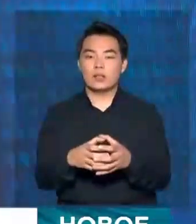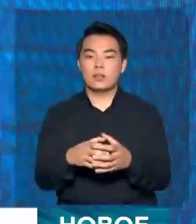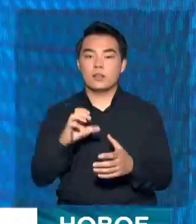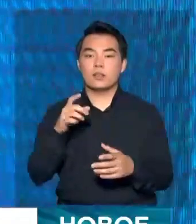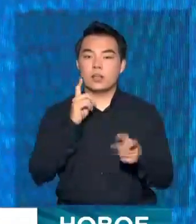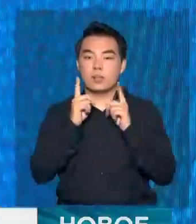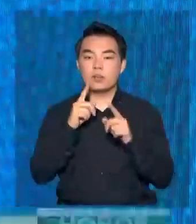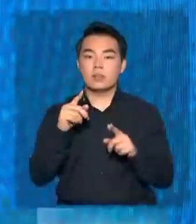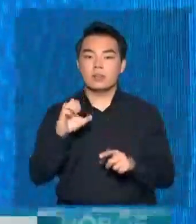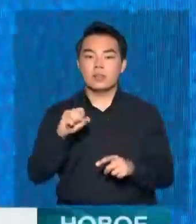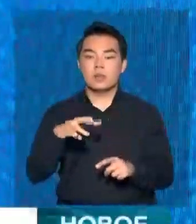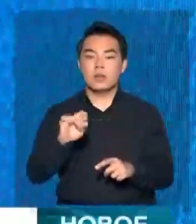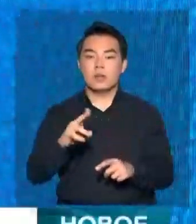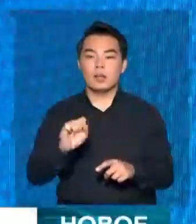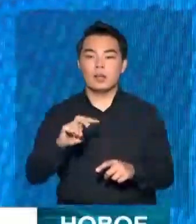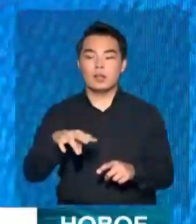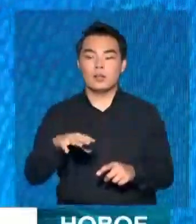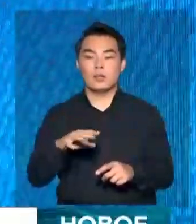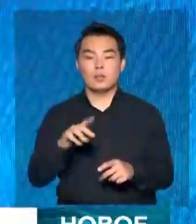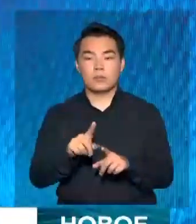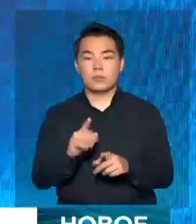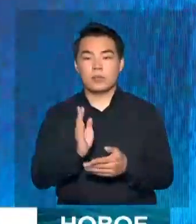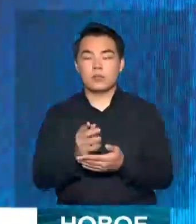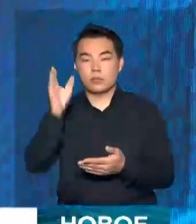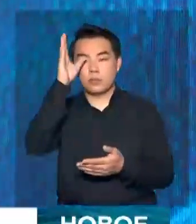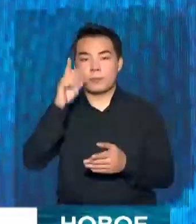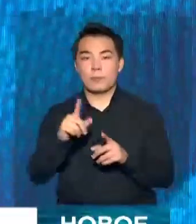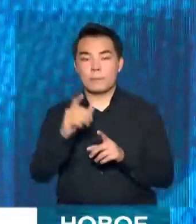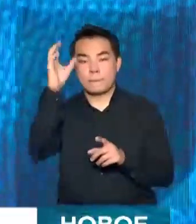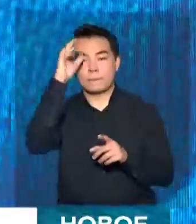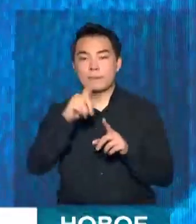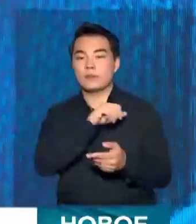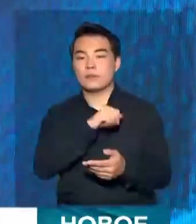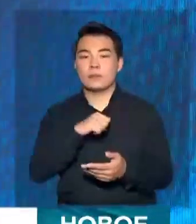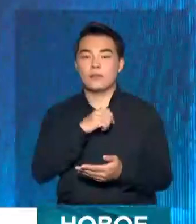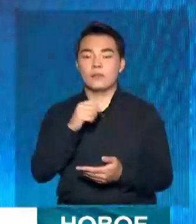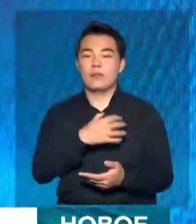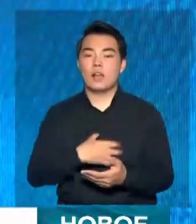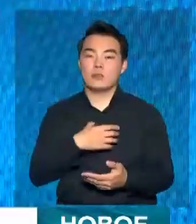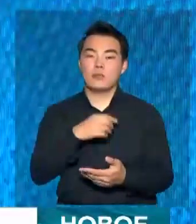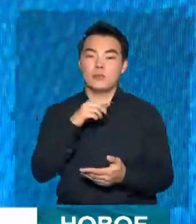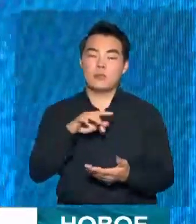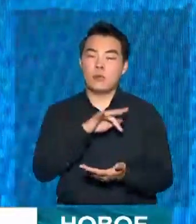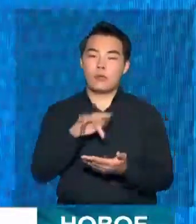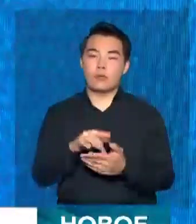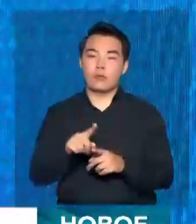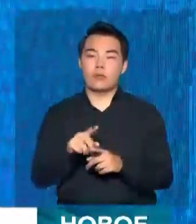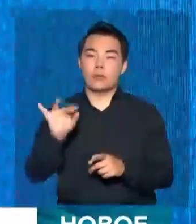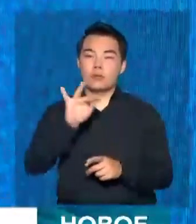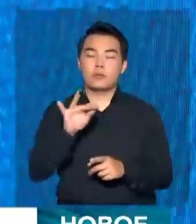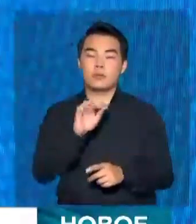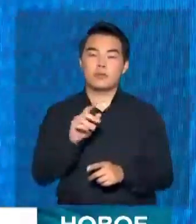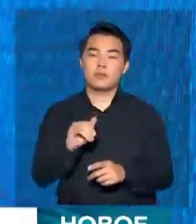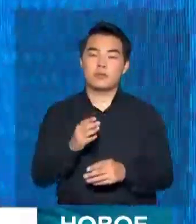Саммит проходит в Самарканде, это с точки зрения общей тюркской истории очень такой важный город, с очень глубокой историей, поэтому это